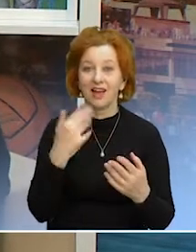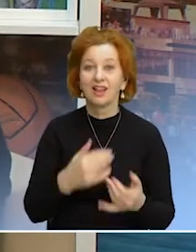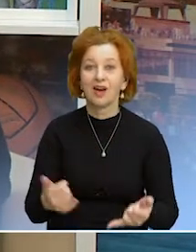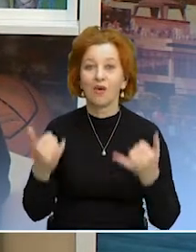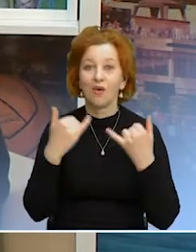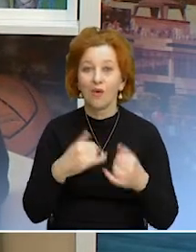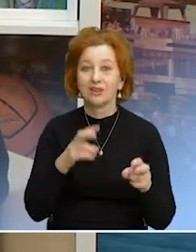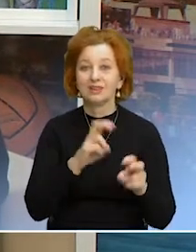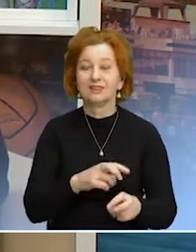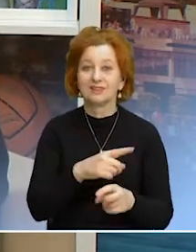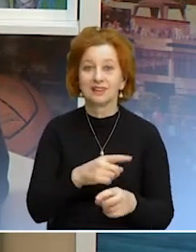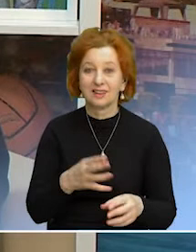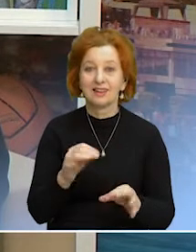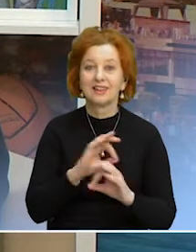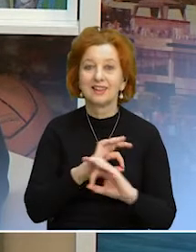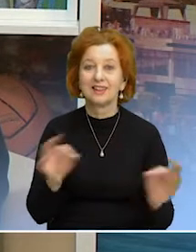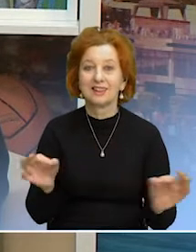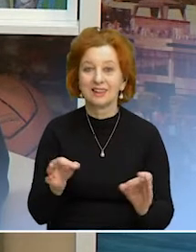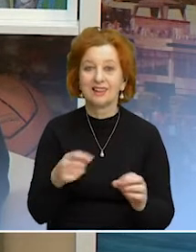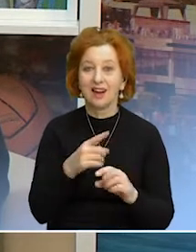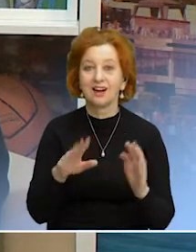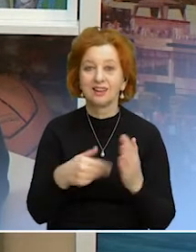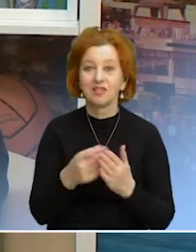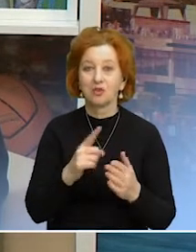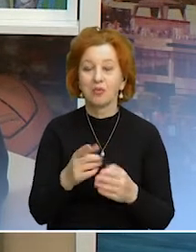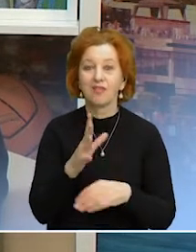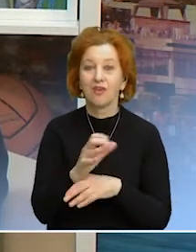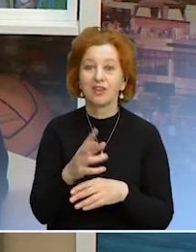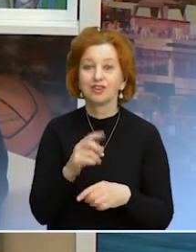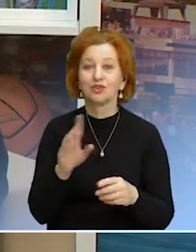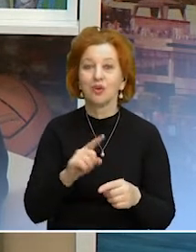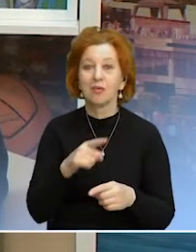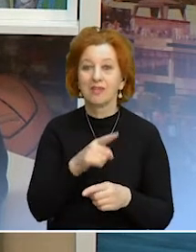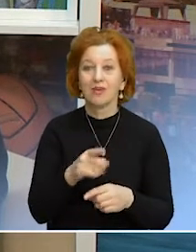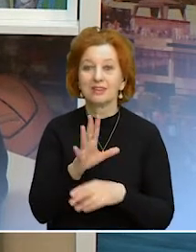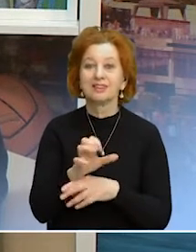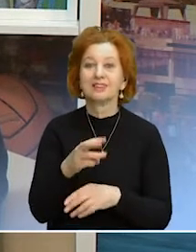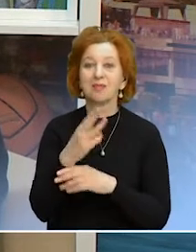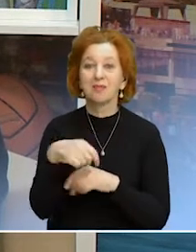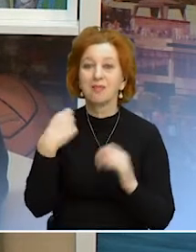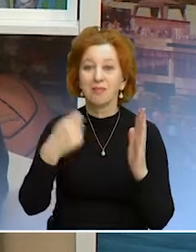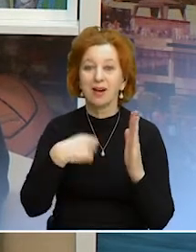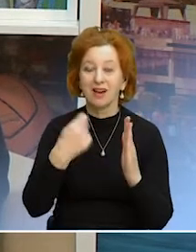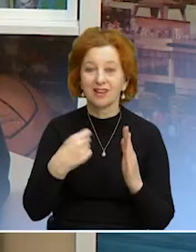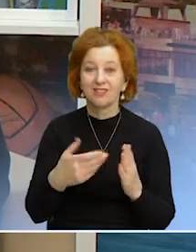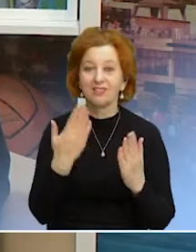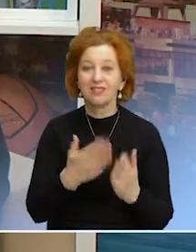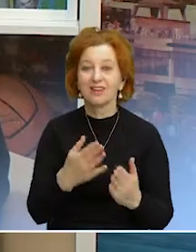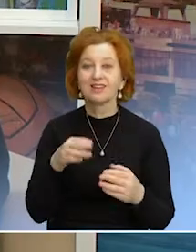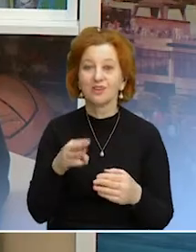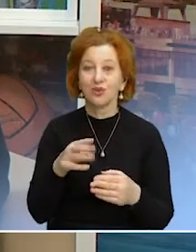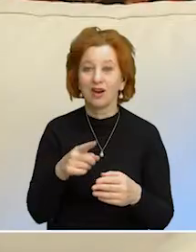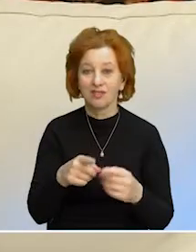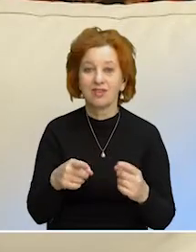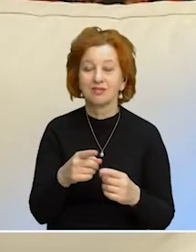пока гостя, который сидит на нашем диване. Идеально! Не только для того, чтобы его фотографировать, но и для того, чтобы снимать и показывать по телевизору. Он